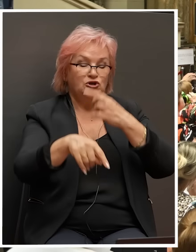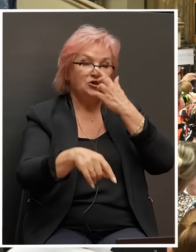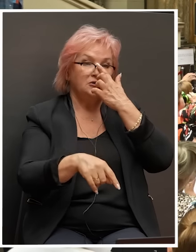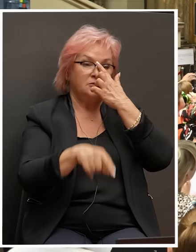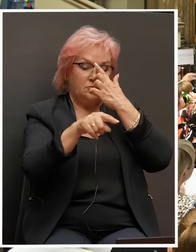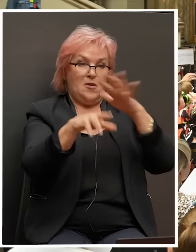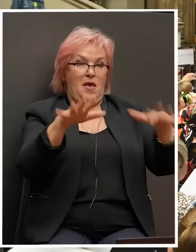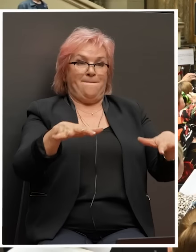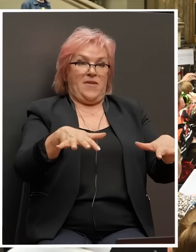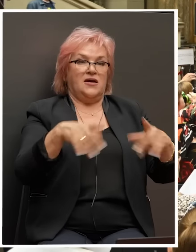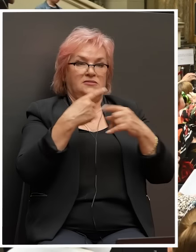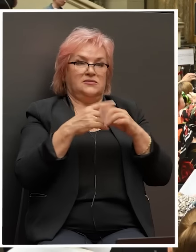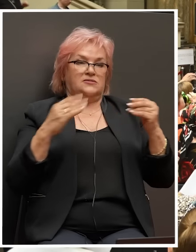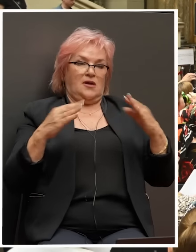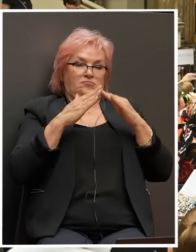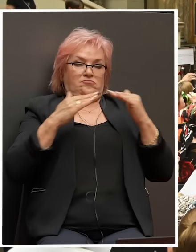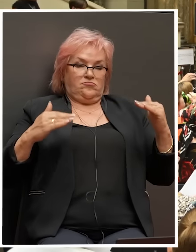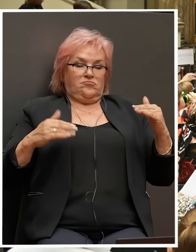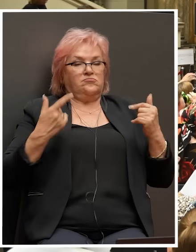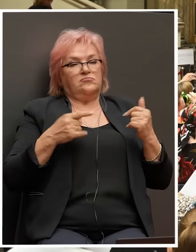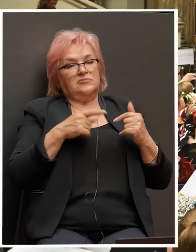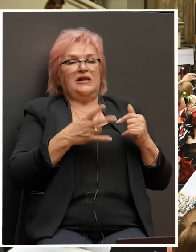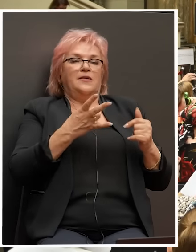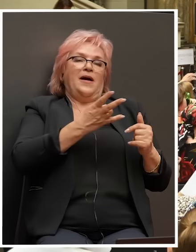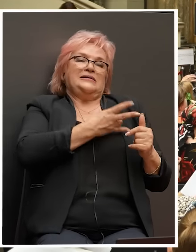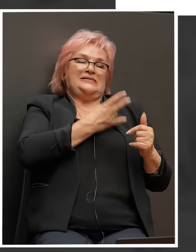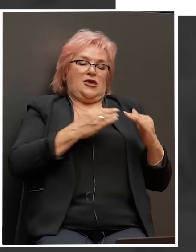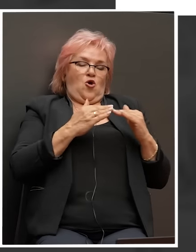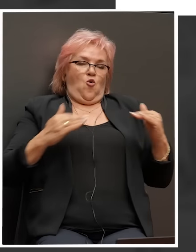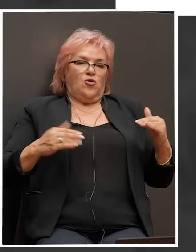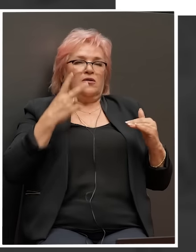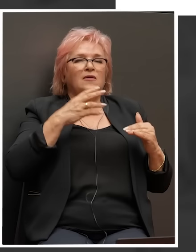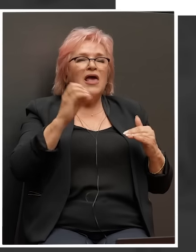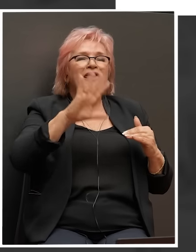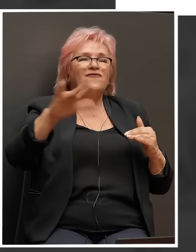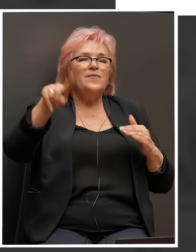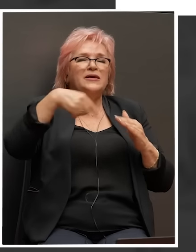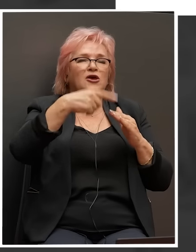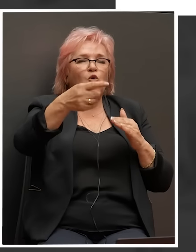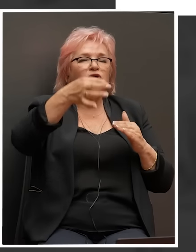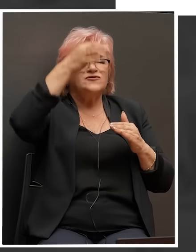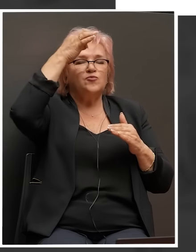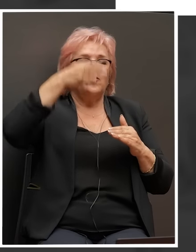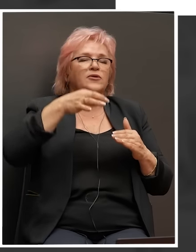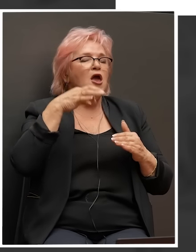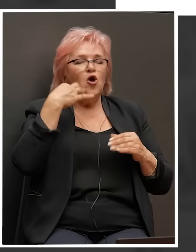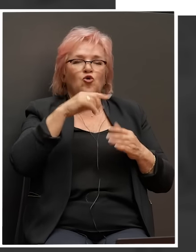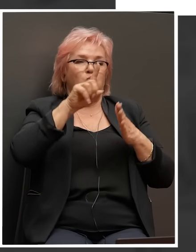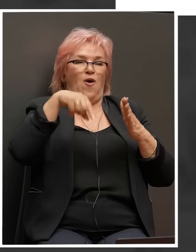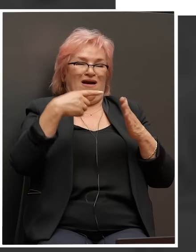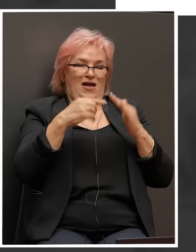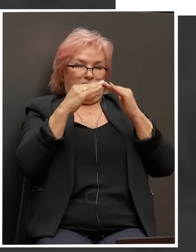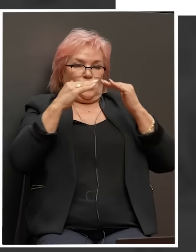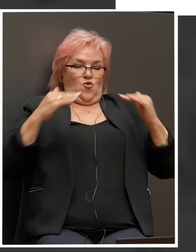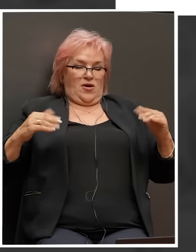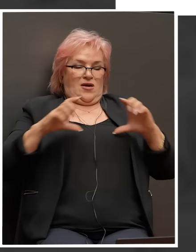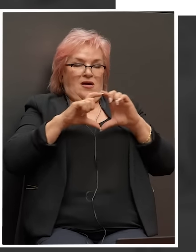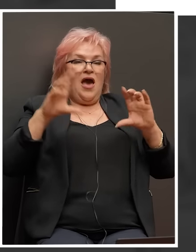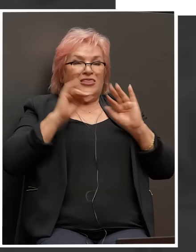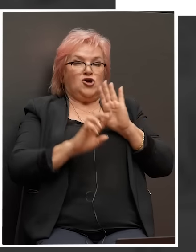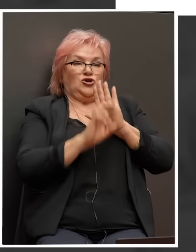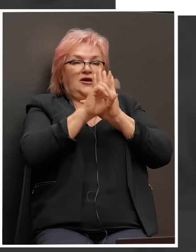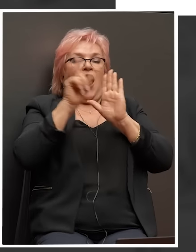это место перед собором, либо перед дворцом сеньора, чаще перед собором. Вспомните любой европейский город. Перед любым городским собором и даже перед маленькой